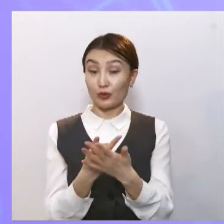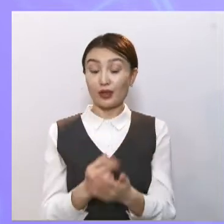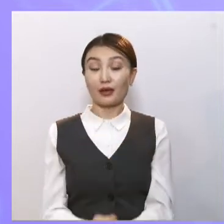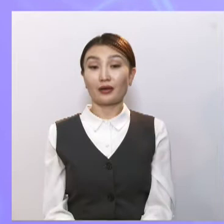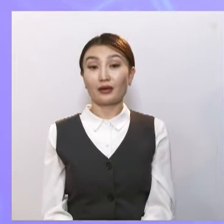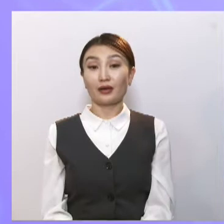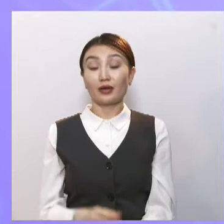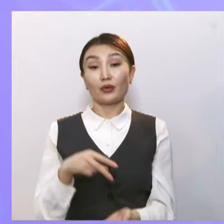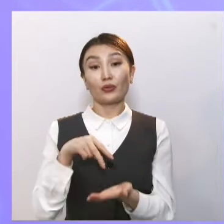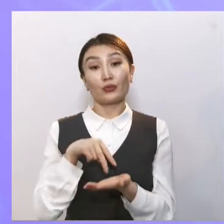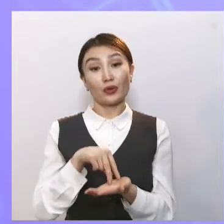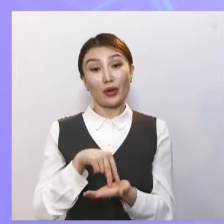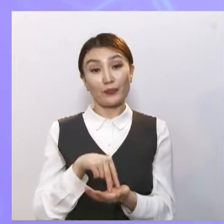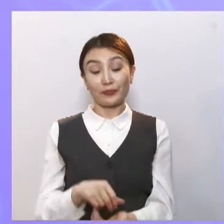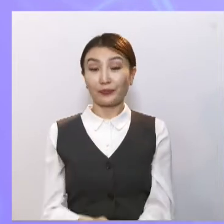Турам.